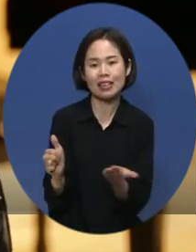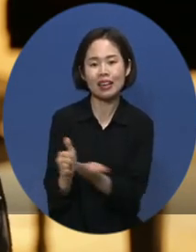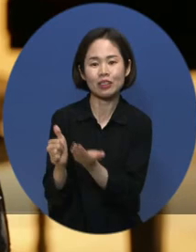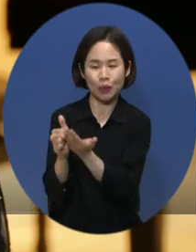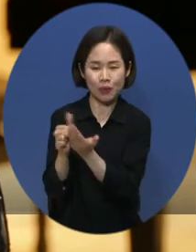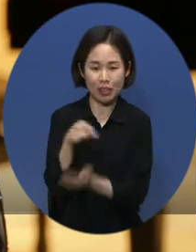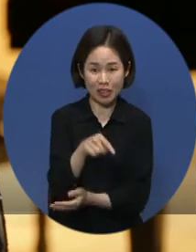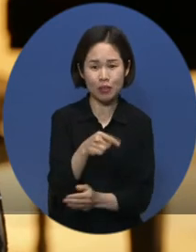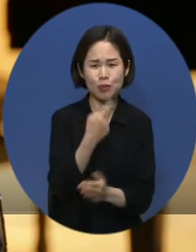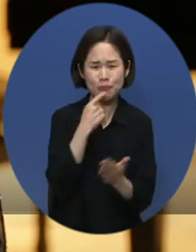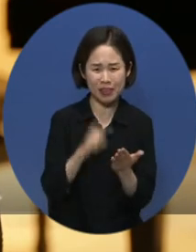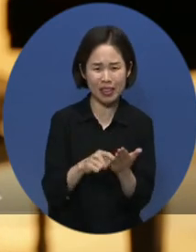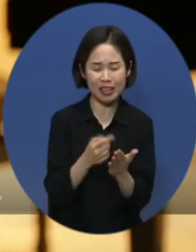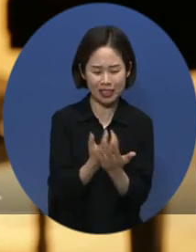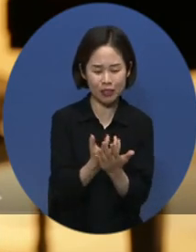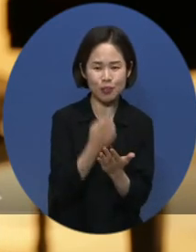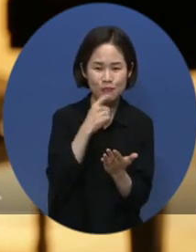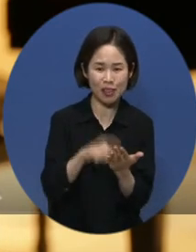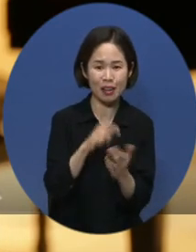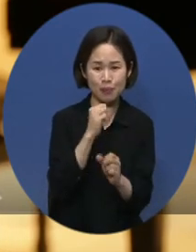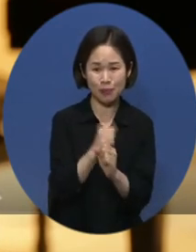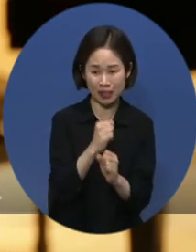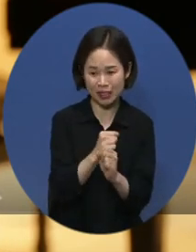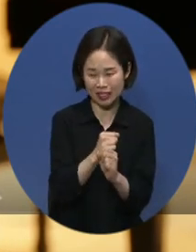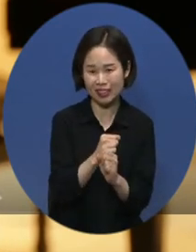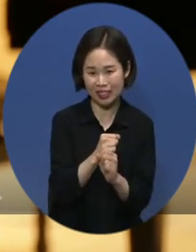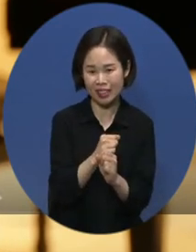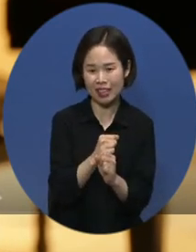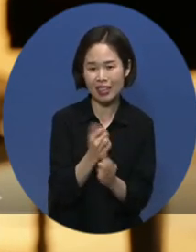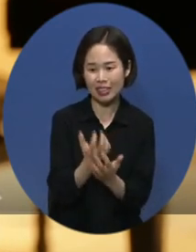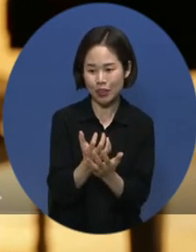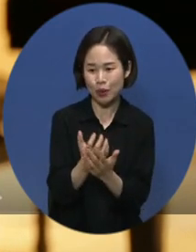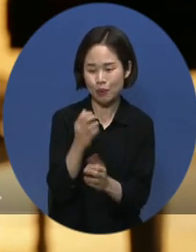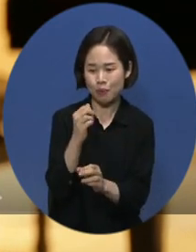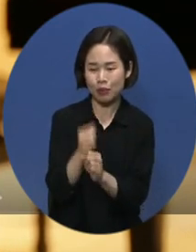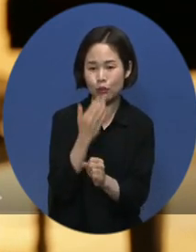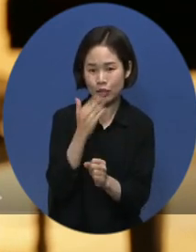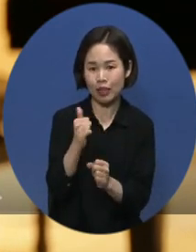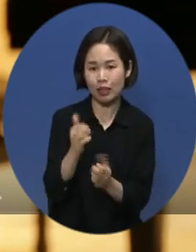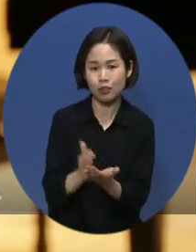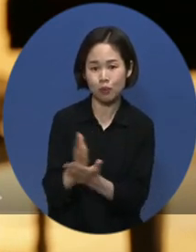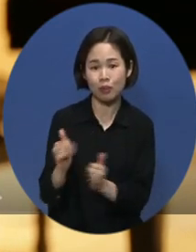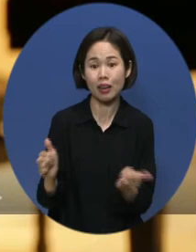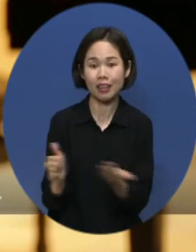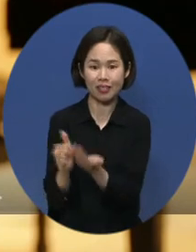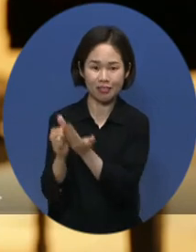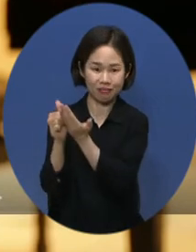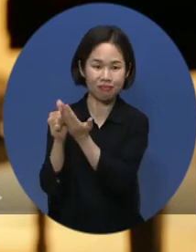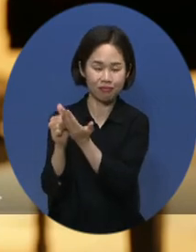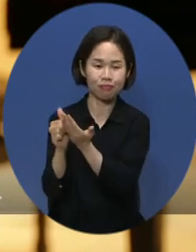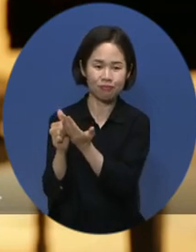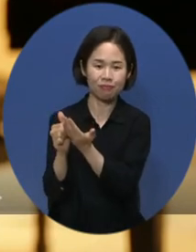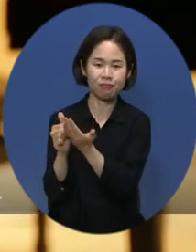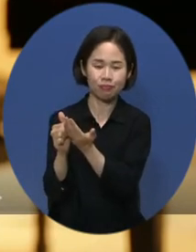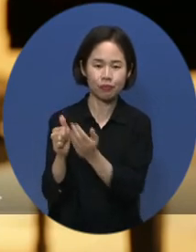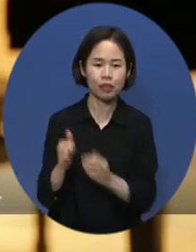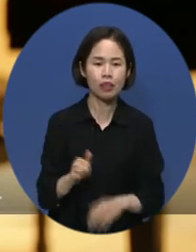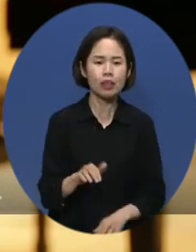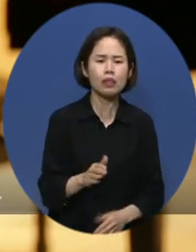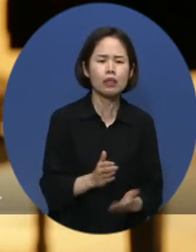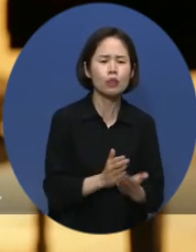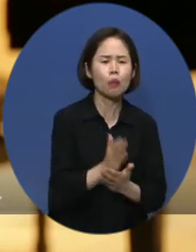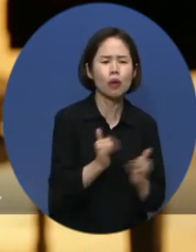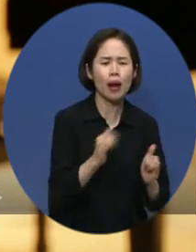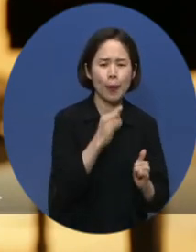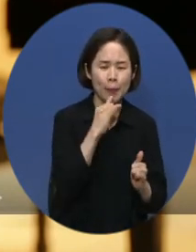거는 이렇게 전문가들이 읽기 쉬운 자료를 제작하는 것이 아니라 발달장애인들이 생활하고 있는